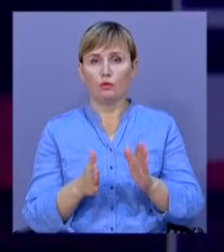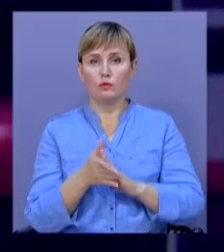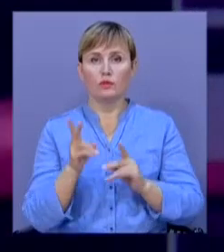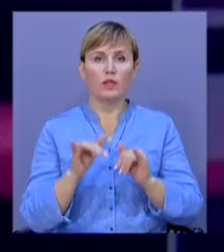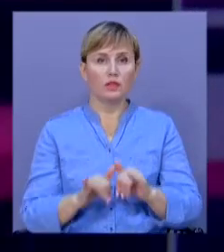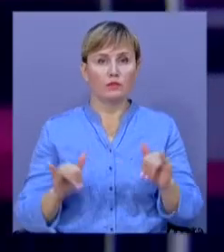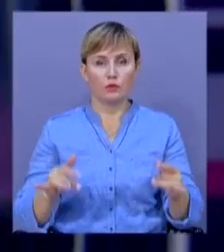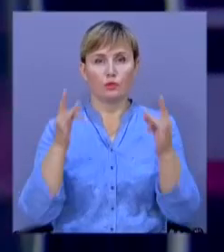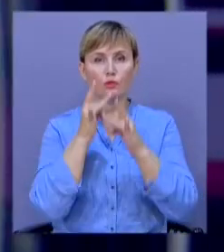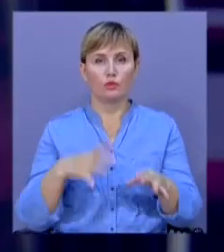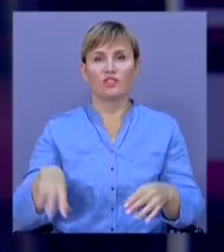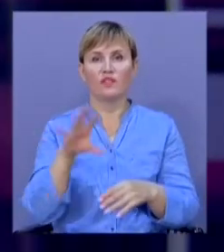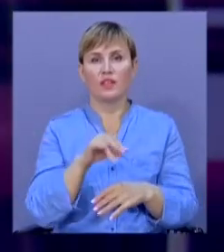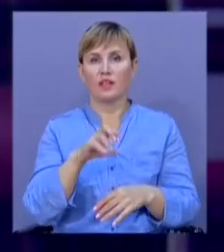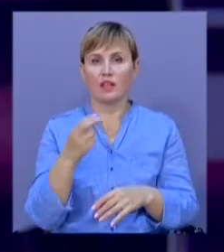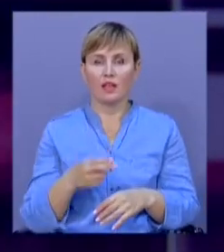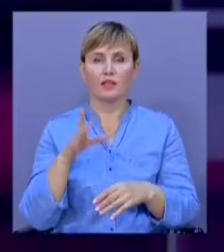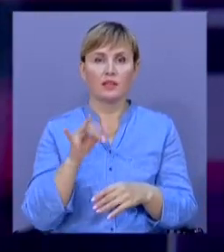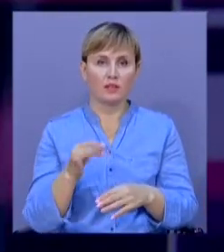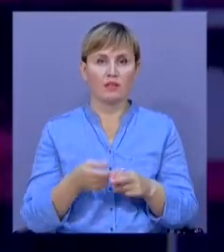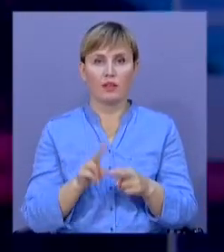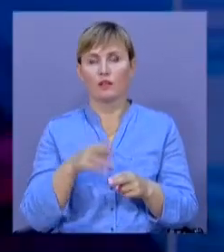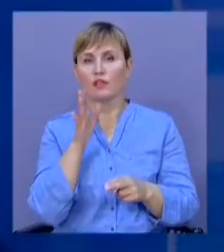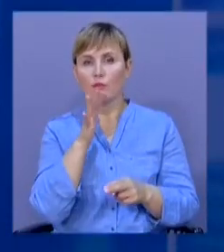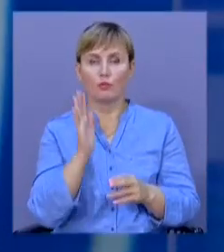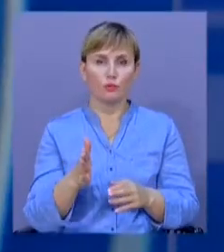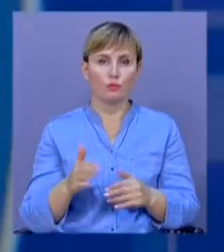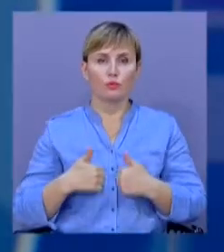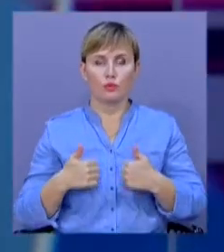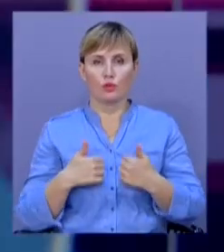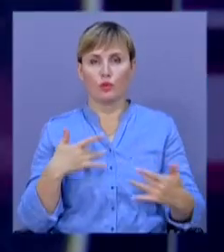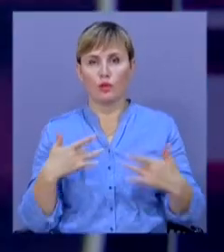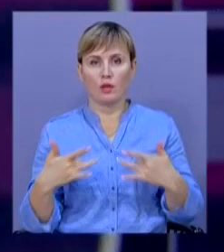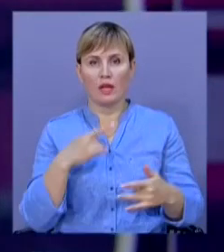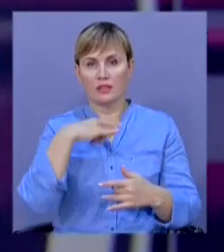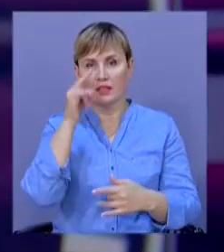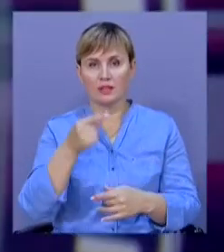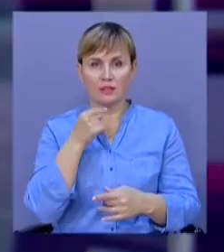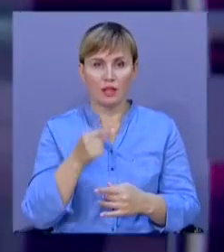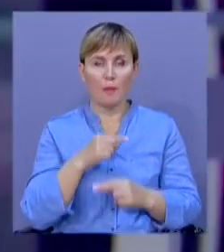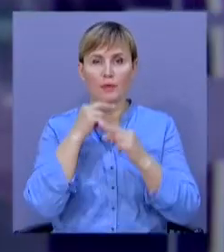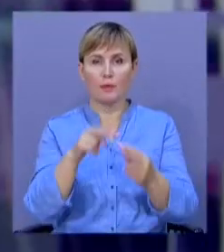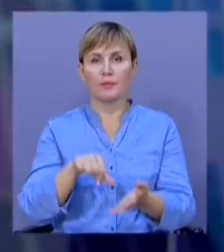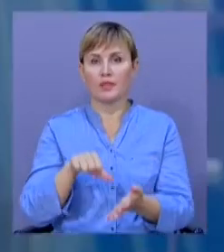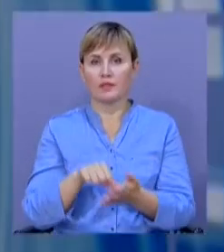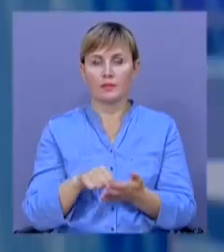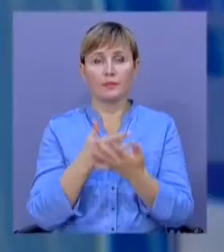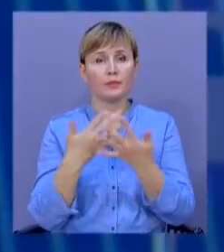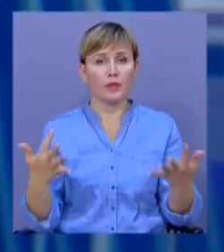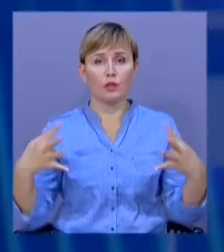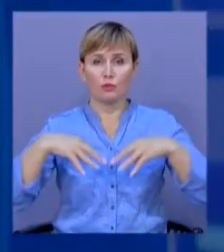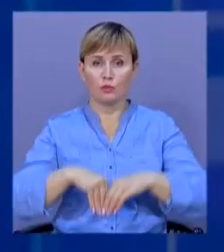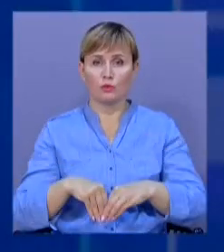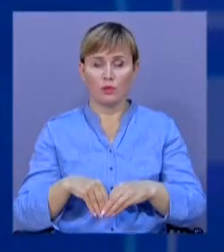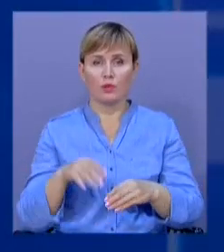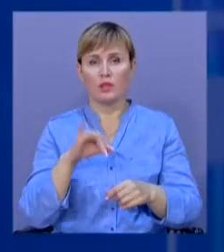развития культур всех наций и в то же время будут усиливать роль казахского языка. Обращаясь к представителям этнокультурных